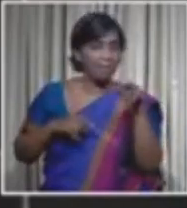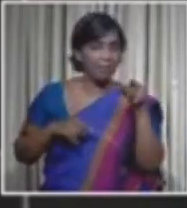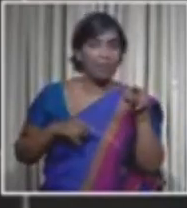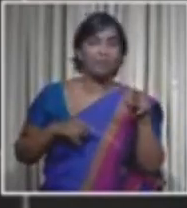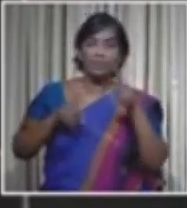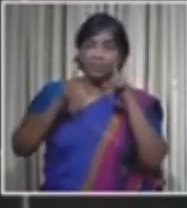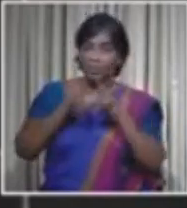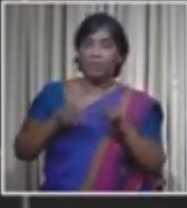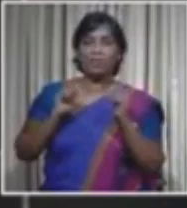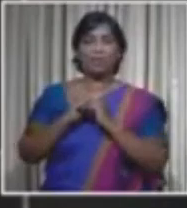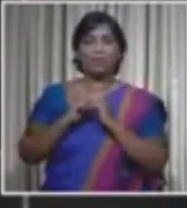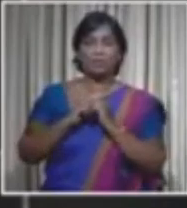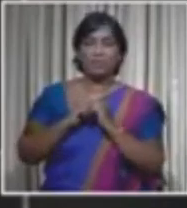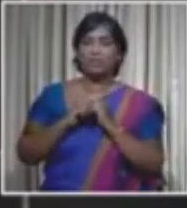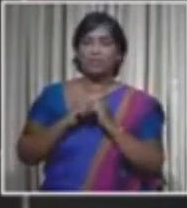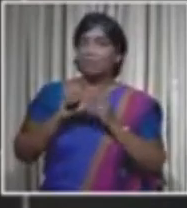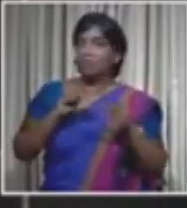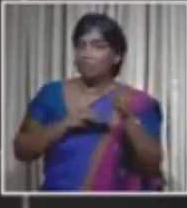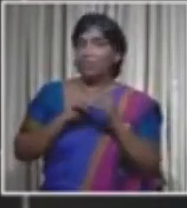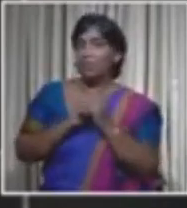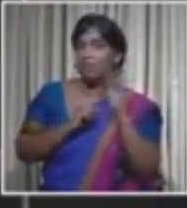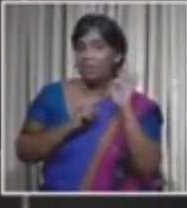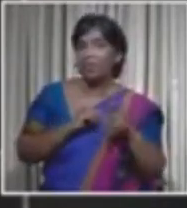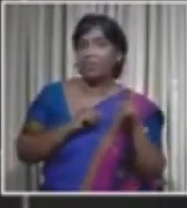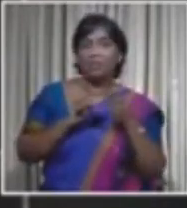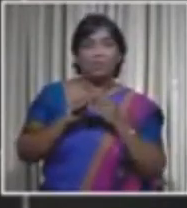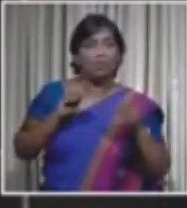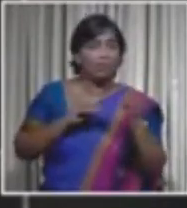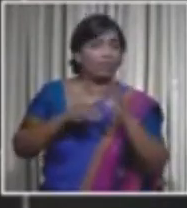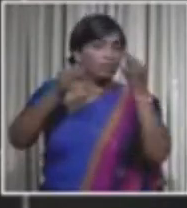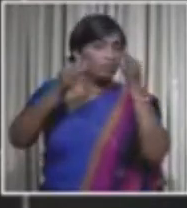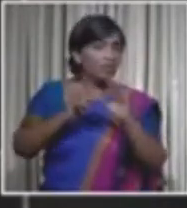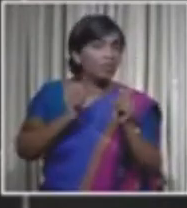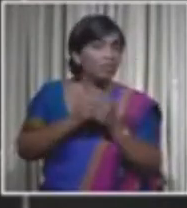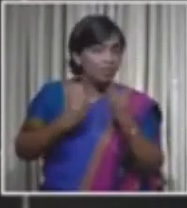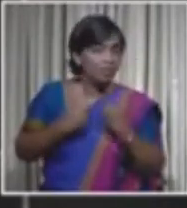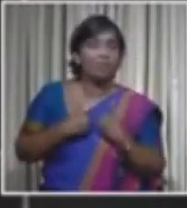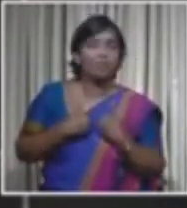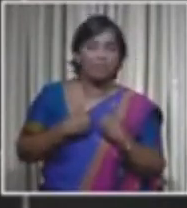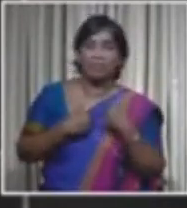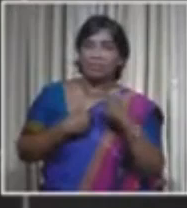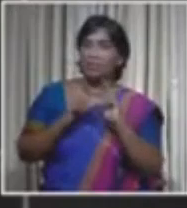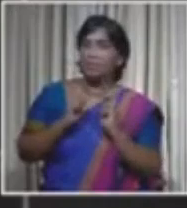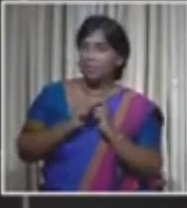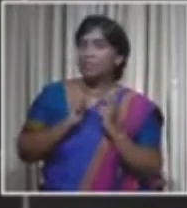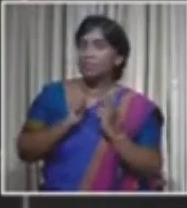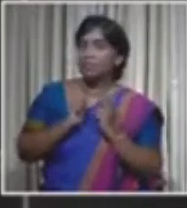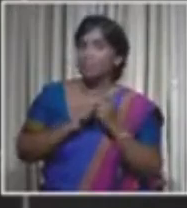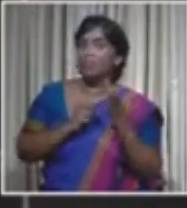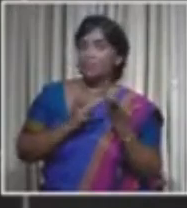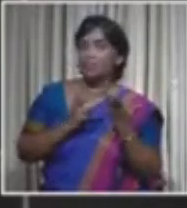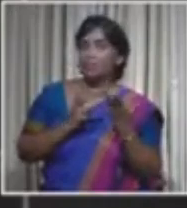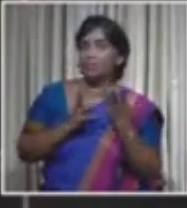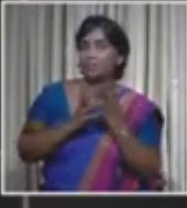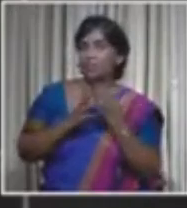செய்திருந்தால் இவ்வாறான இந்த இன்று ஏற்பட்ட இழப்பை நாங்கள் தவிர்ந்திருக்கலாம். எனவே தயவு செய்து நீங்கள் வீதி அபிவிருத்தி அதிகார சபையிடம் அதாவது அங்கே இருக்கின்ற